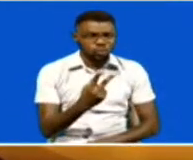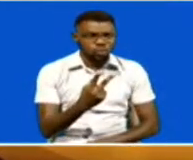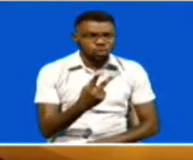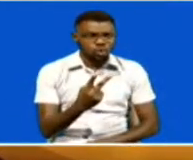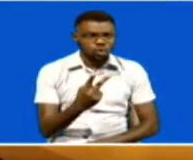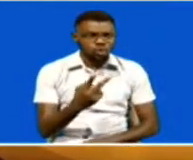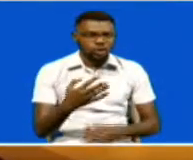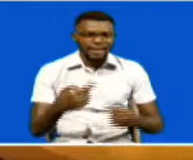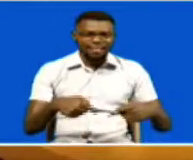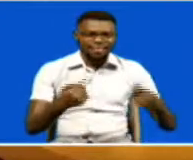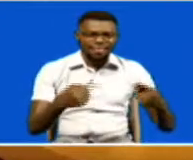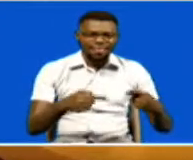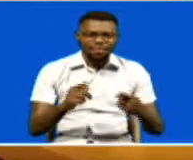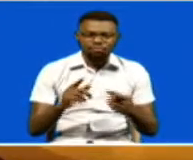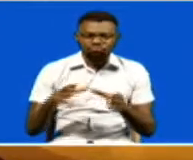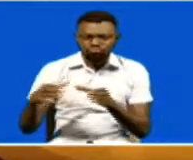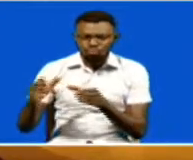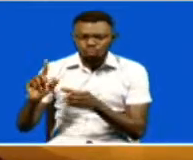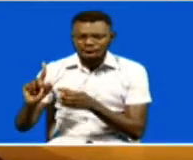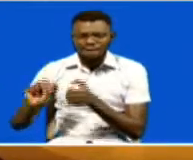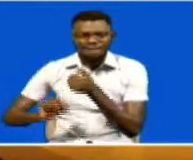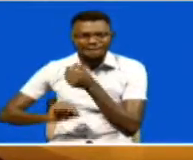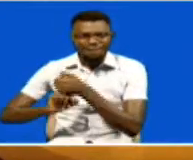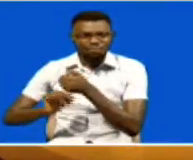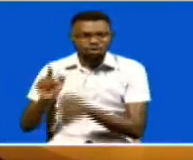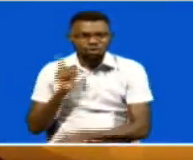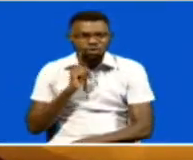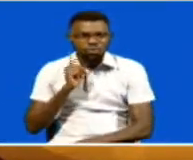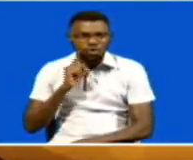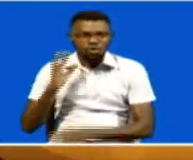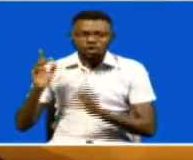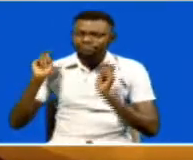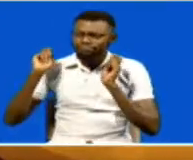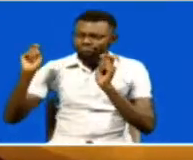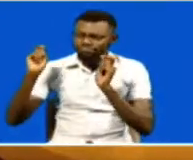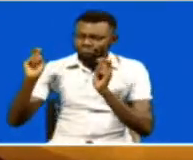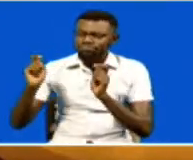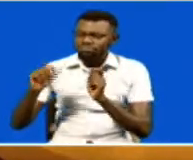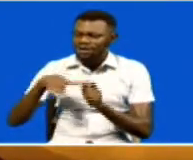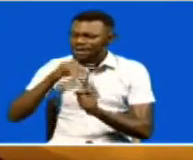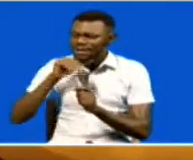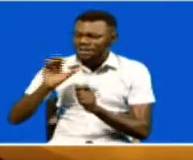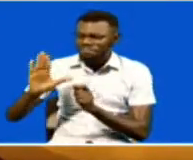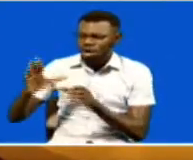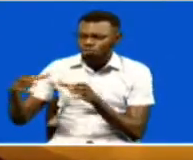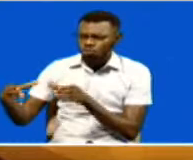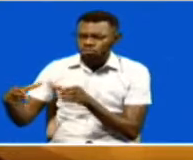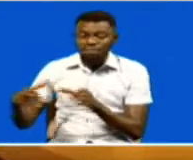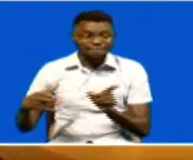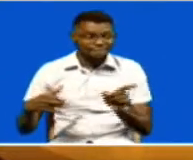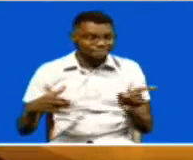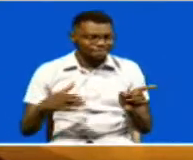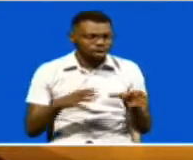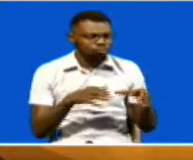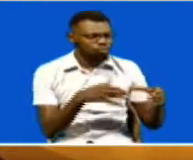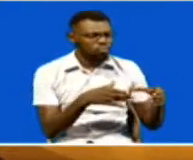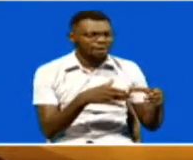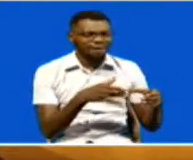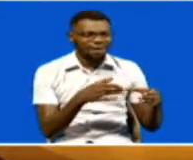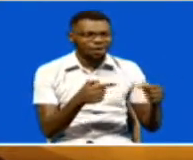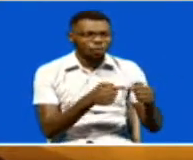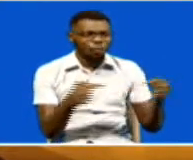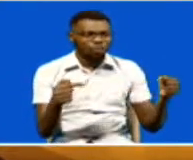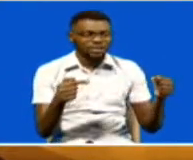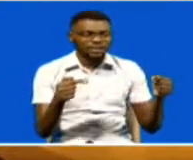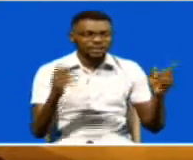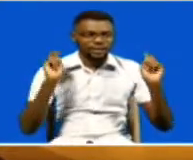linalounga mkono maandamano ya hapo kesho yaliyoandaliwa na kinara wa upinzani Raila Odinga na jingine linalopinga maandamano hayo.